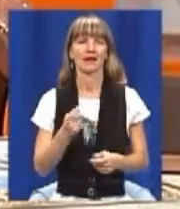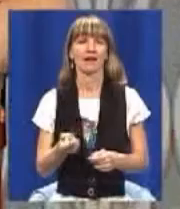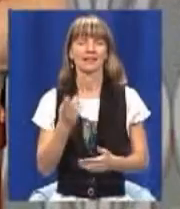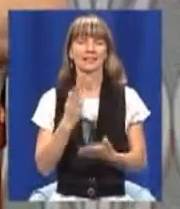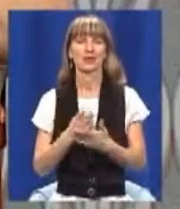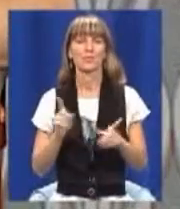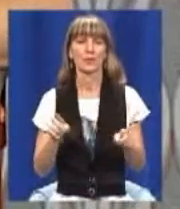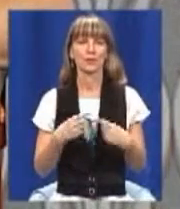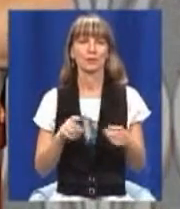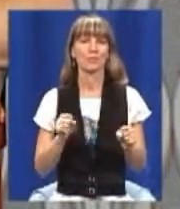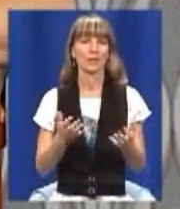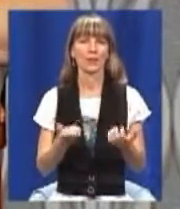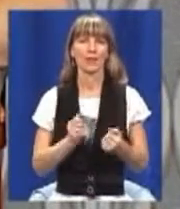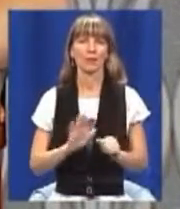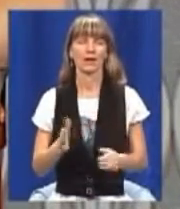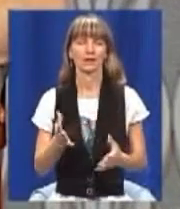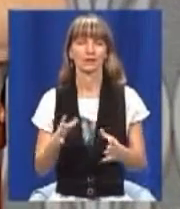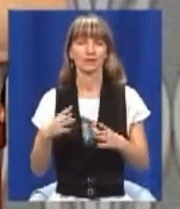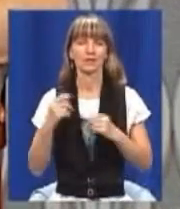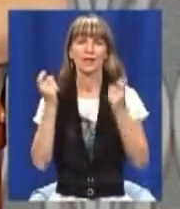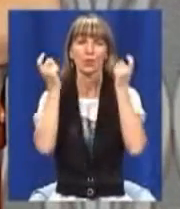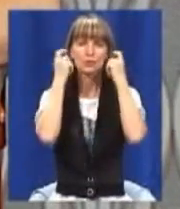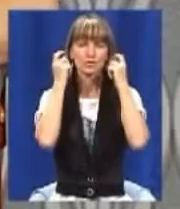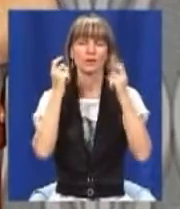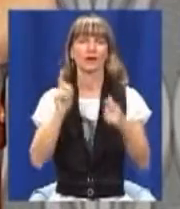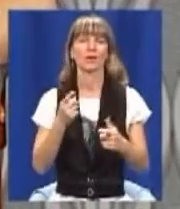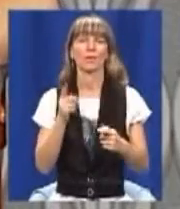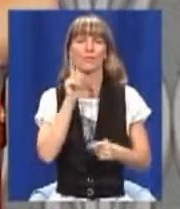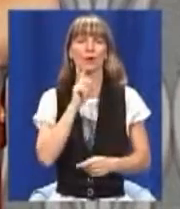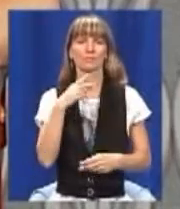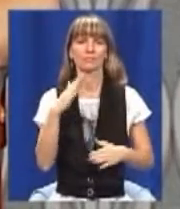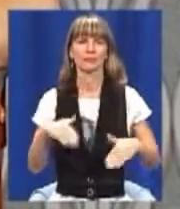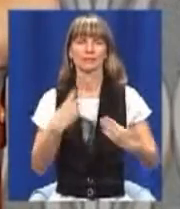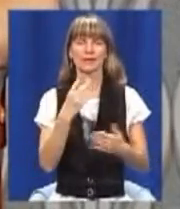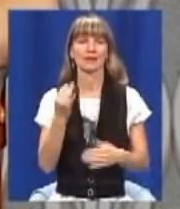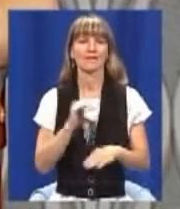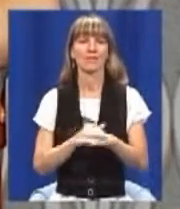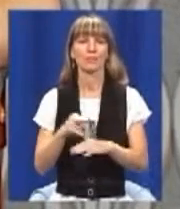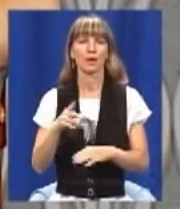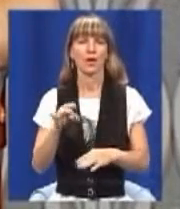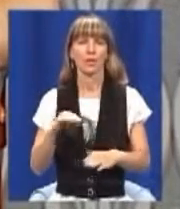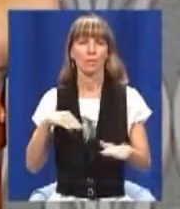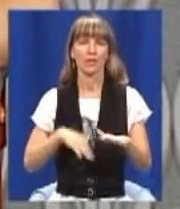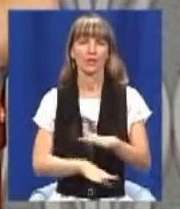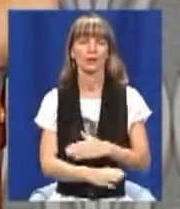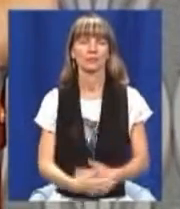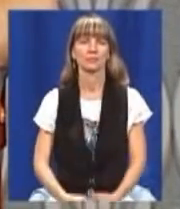виявляється, музика. Можете не брати з собою навушники. Ну а поки що пропонуємо вам переглянути цікаві факти про метро.